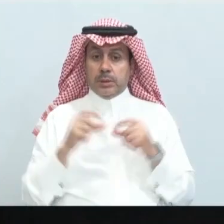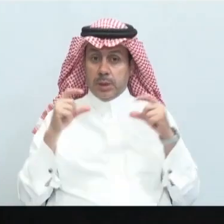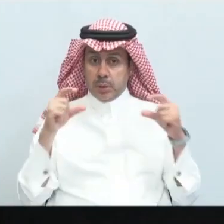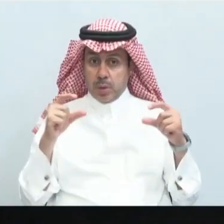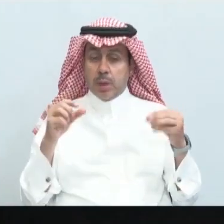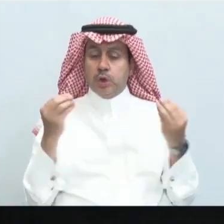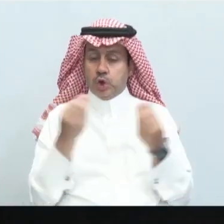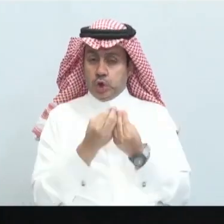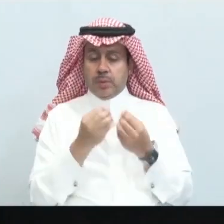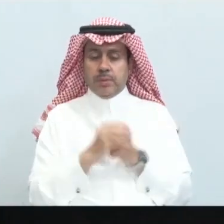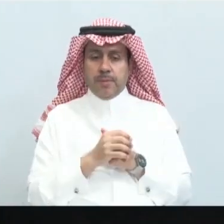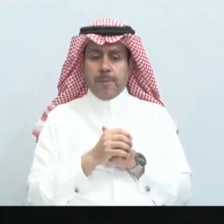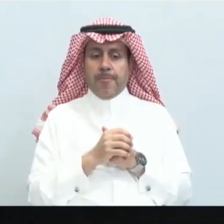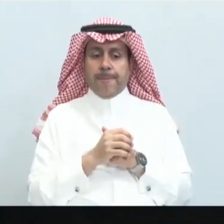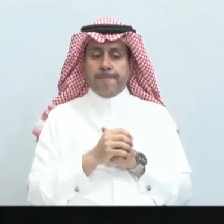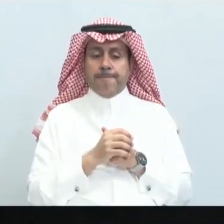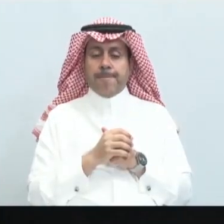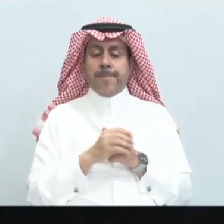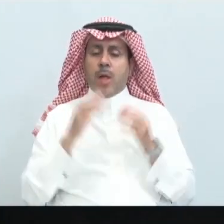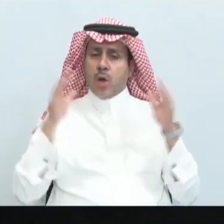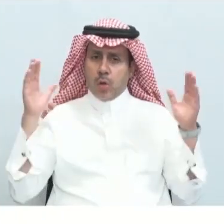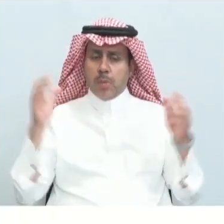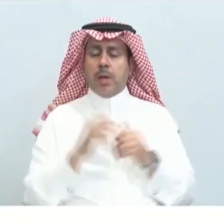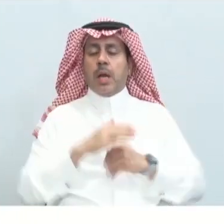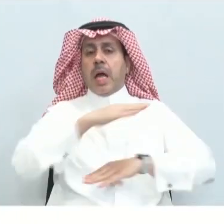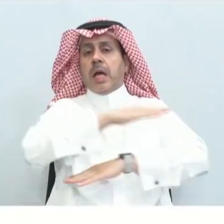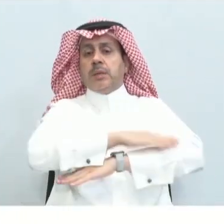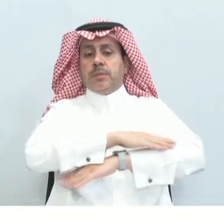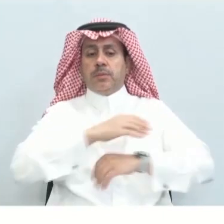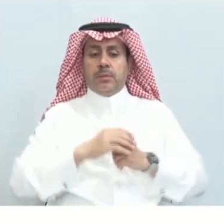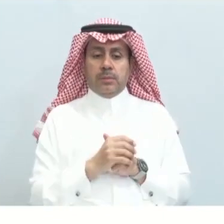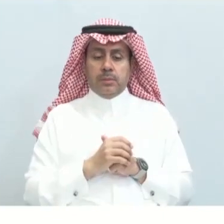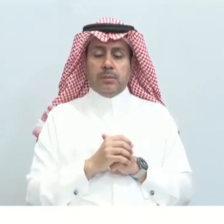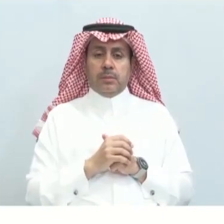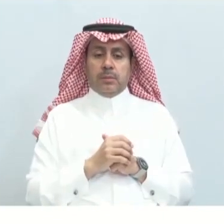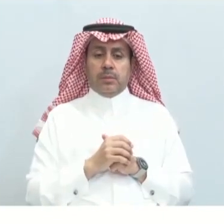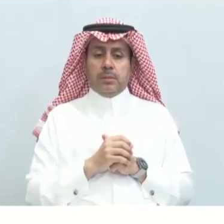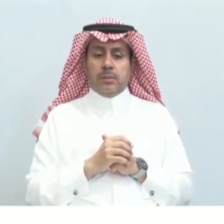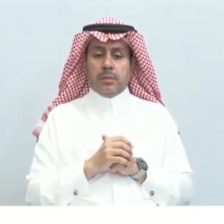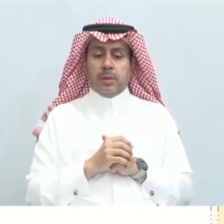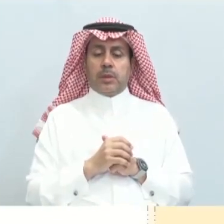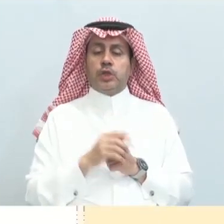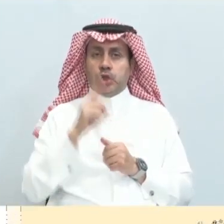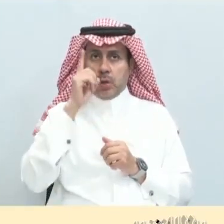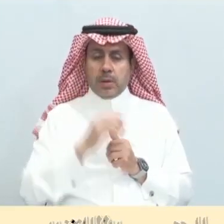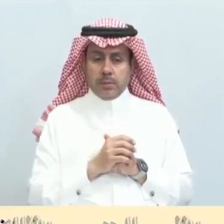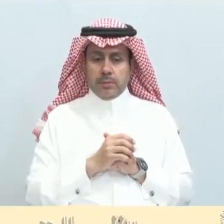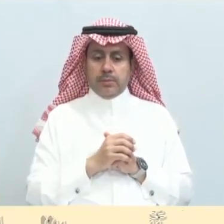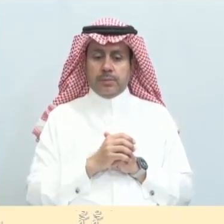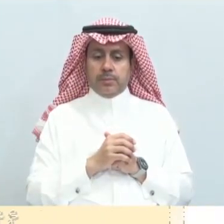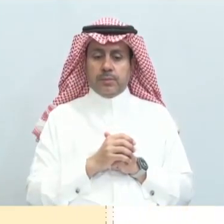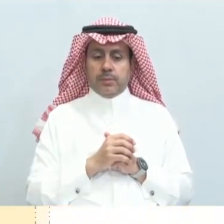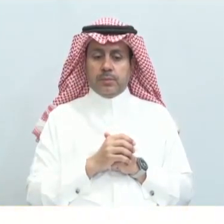على جمع وان تدل على ان اكثر من ادب بمعنى اننا سنتعرف على اكثر من ادب باذن الله تعالى